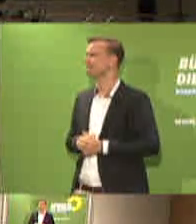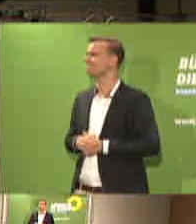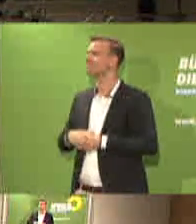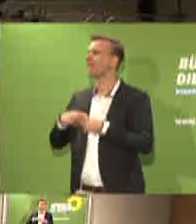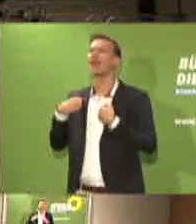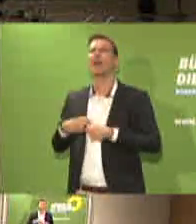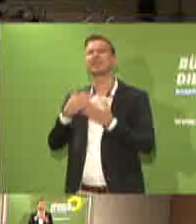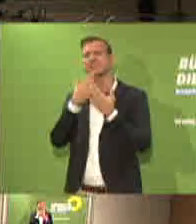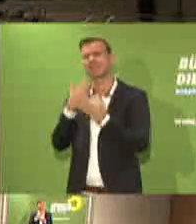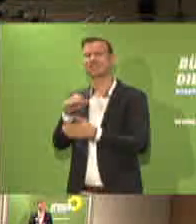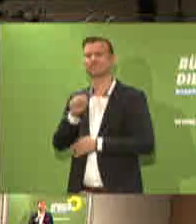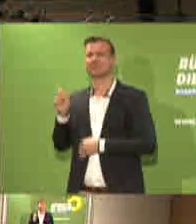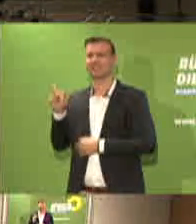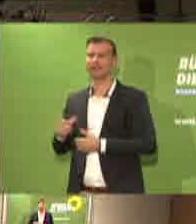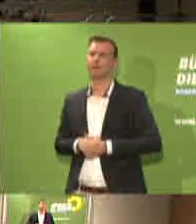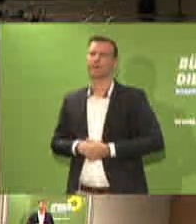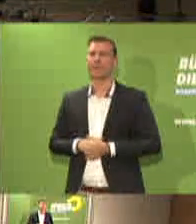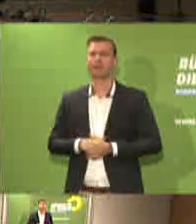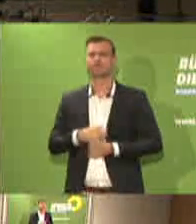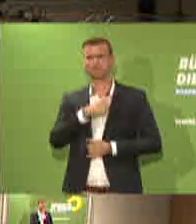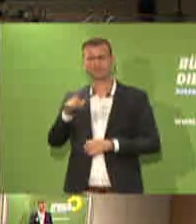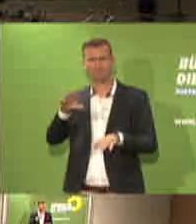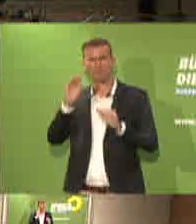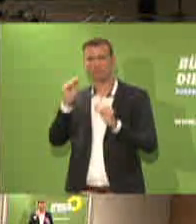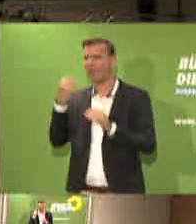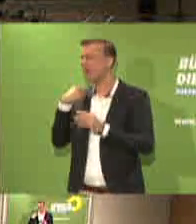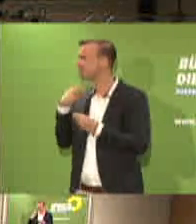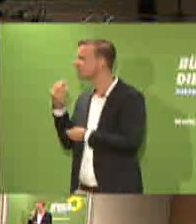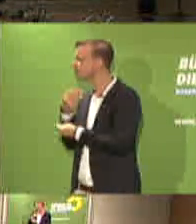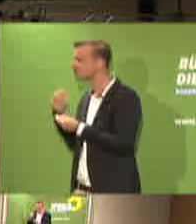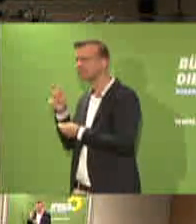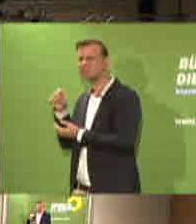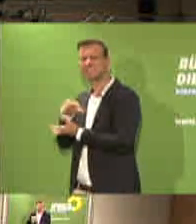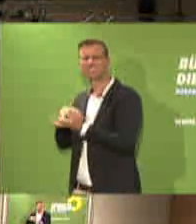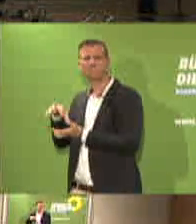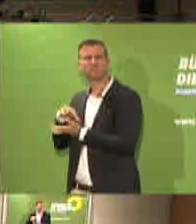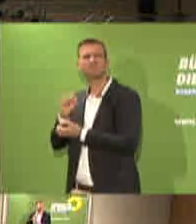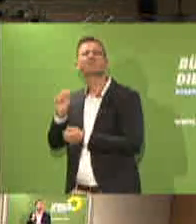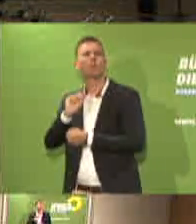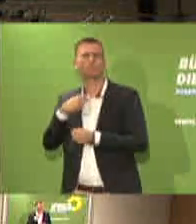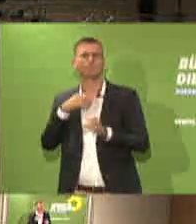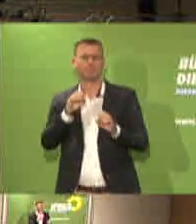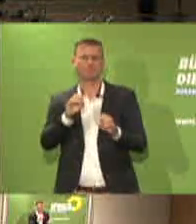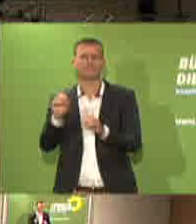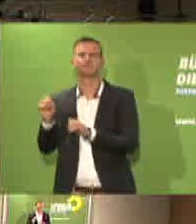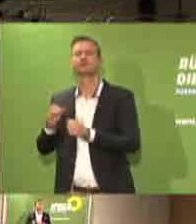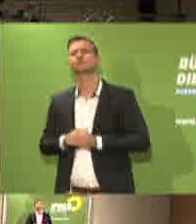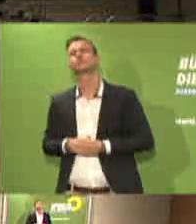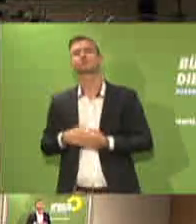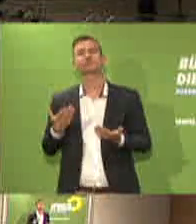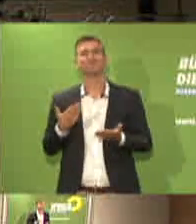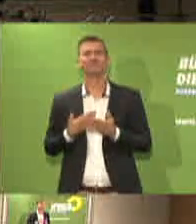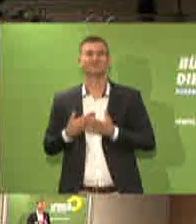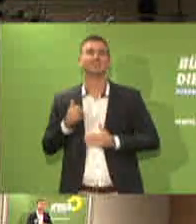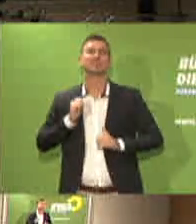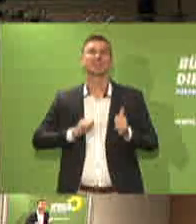Herzlichen Dank, Sebastian. So, ihr habt eben mitbekommen, hier oben war eben kurz Unruhe. Ich erkläre euch jetzt, warum. Und zwar ist es so, dass